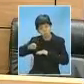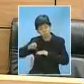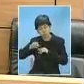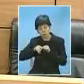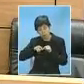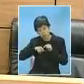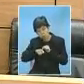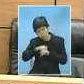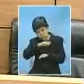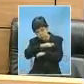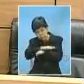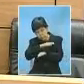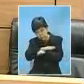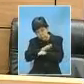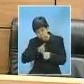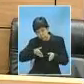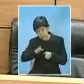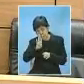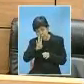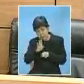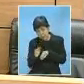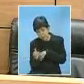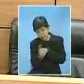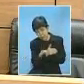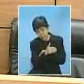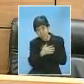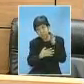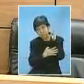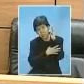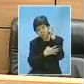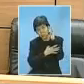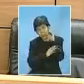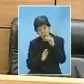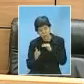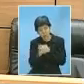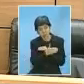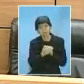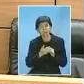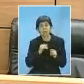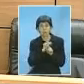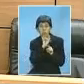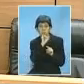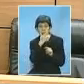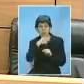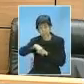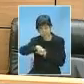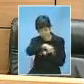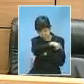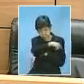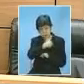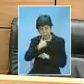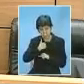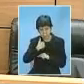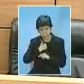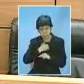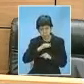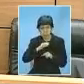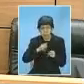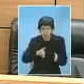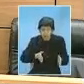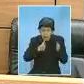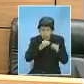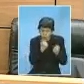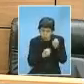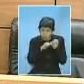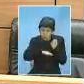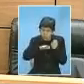แล้วตรงสี่แยกที่ตัดกับถนนพระราม 4แล้วเลี้ยวซ้ายเข้าสู่ขุมวิทนะครับขออภัยครับเี้ยวซ้ายเข้ารัชดาภิเษกตรงนั้นเนี่ยมีอาคารจอดรถเล็กๆ